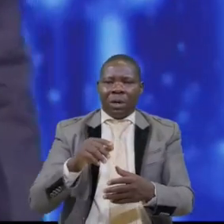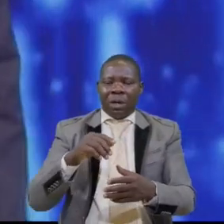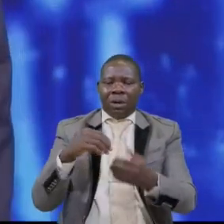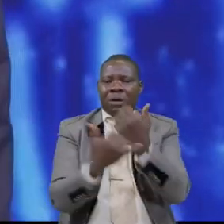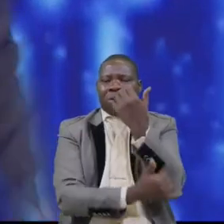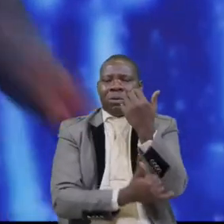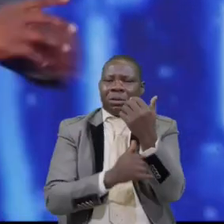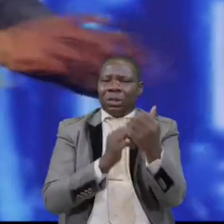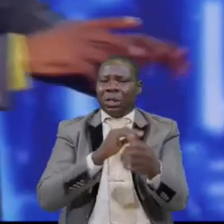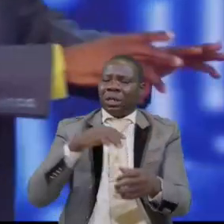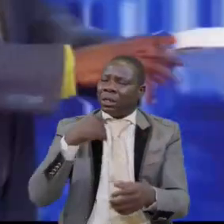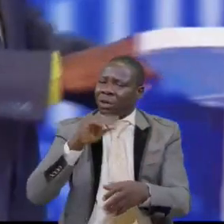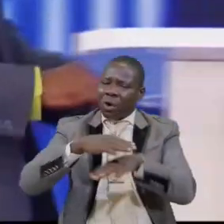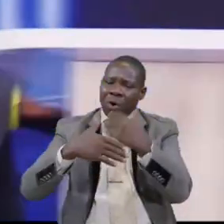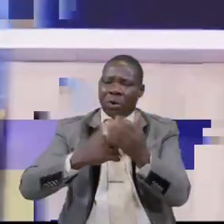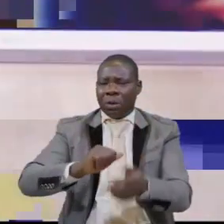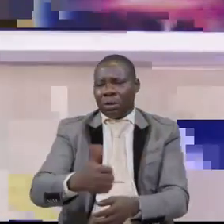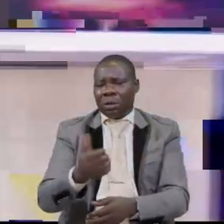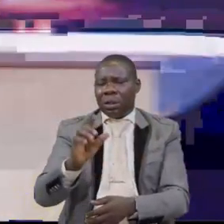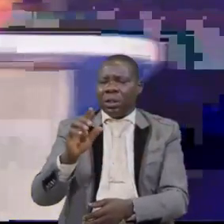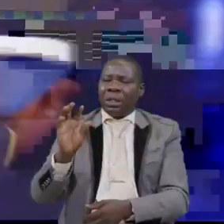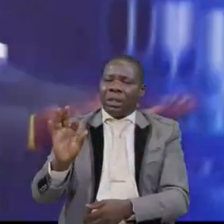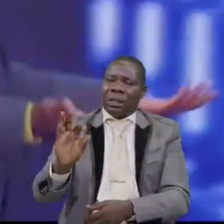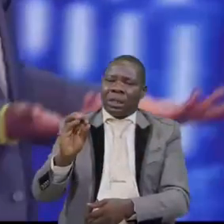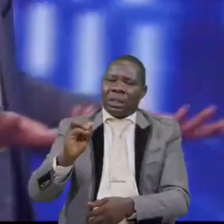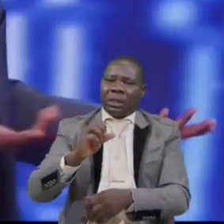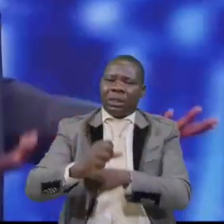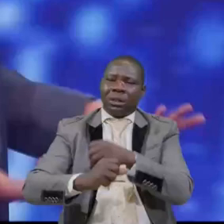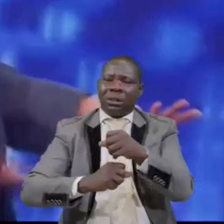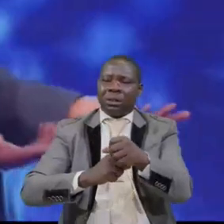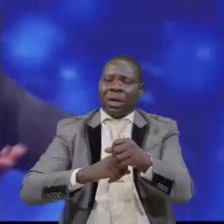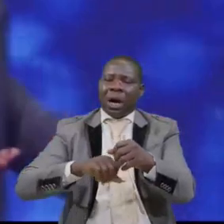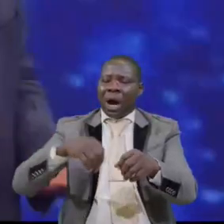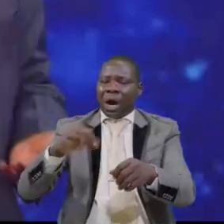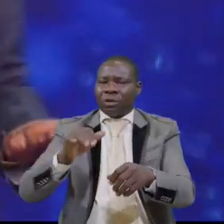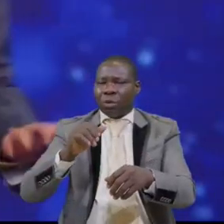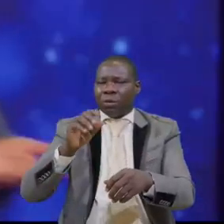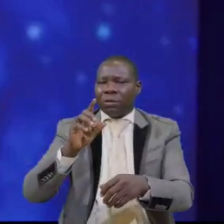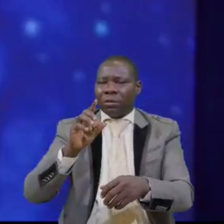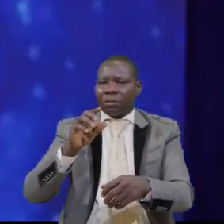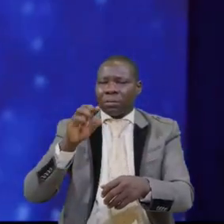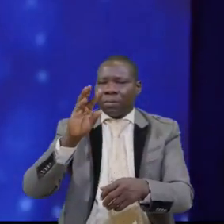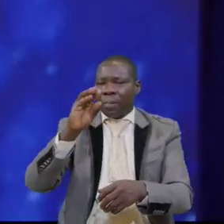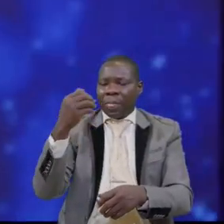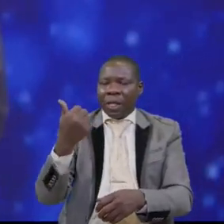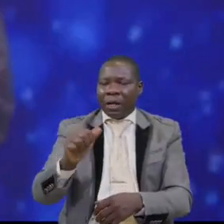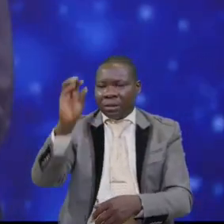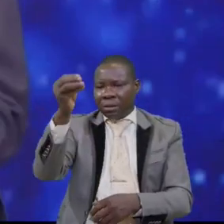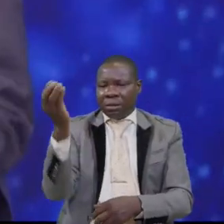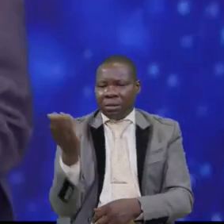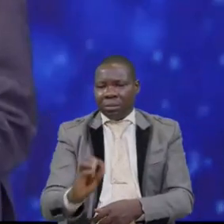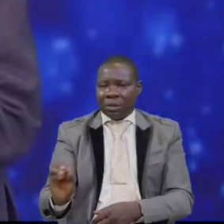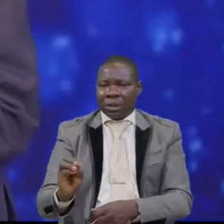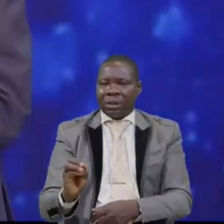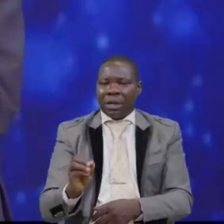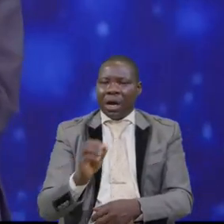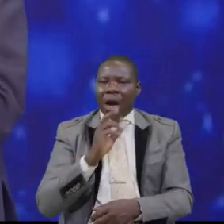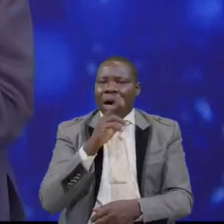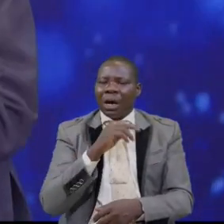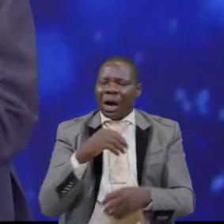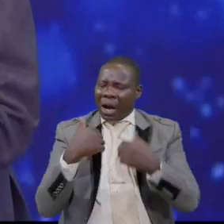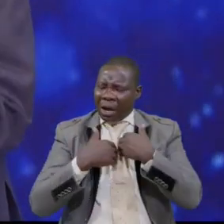autres 90% des 600 000, eux tous, ils n'avaient nulle part où aller. Et il n'y avait